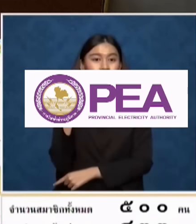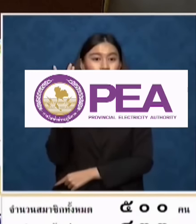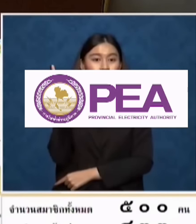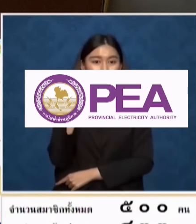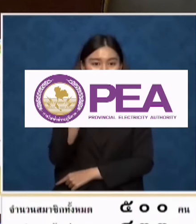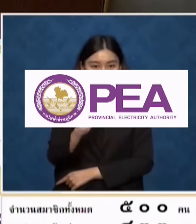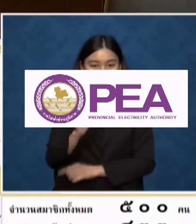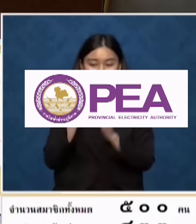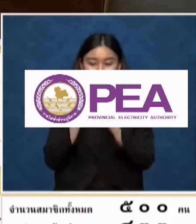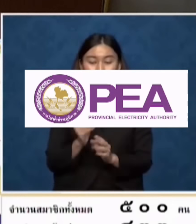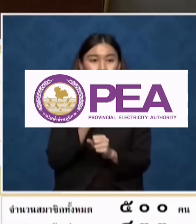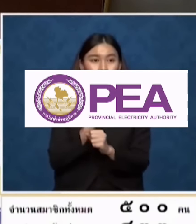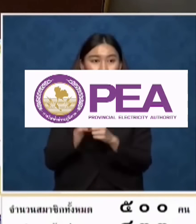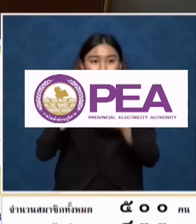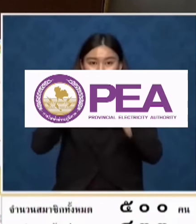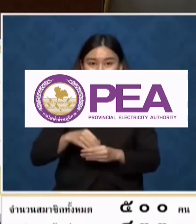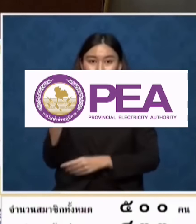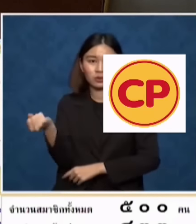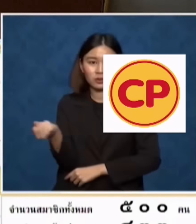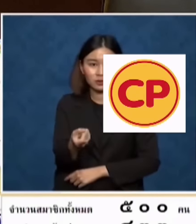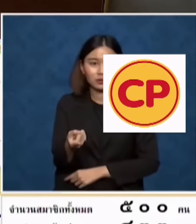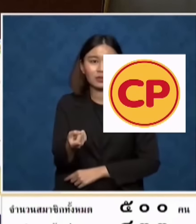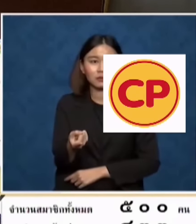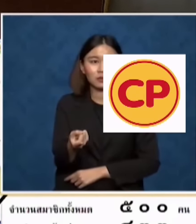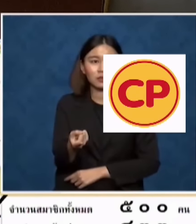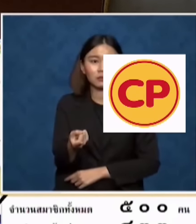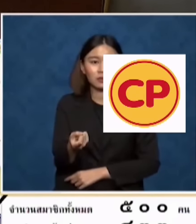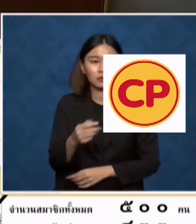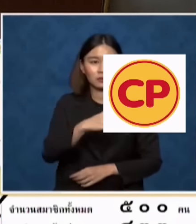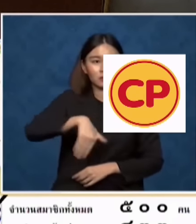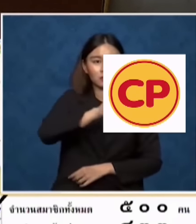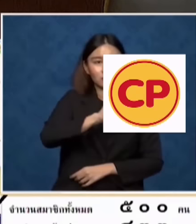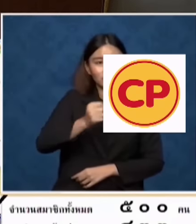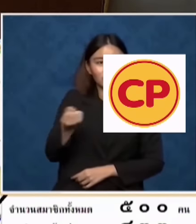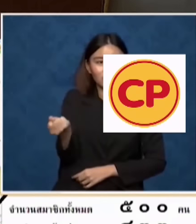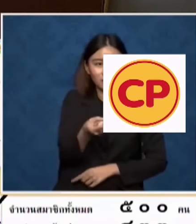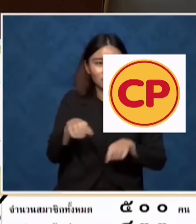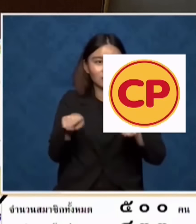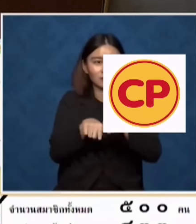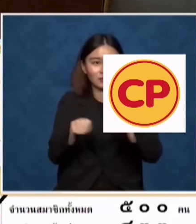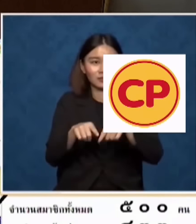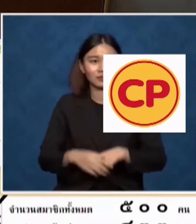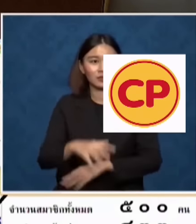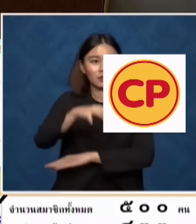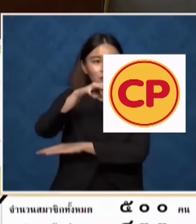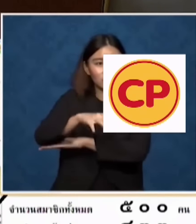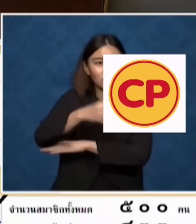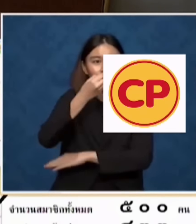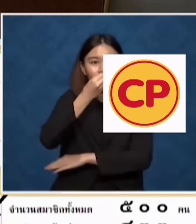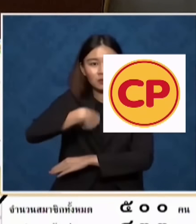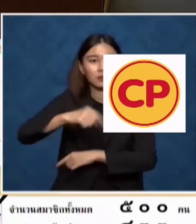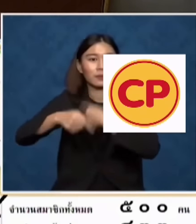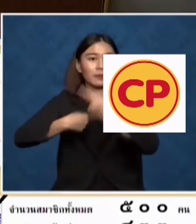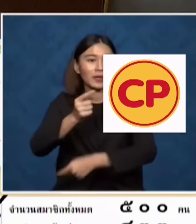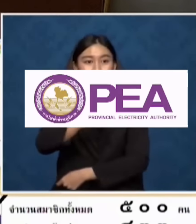เจ้าหน้าที่อยู่ถึงตีหนึ่งนะครับเราก็อยู่ถึงตีหนึ่งนะครับช่วงเย็นเราจะไปทานอาห